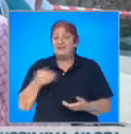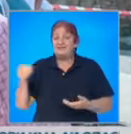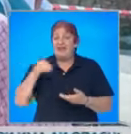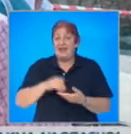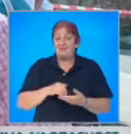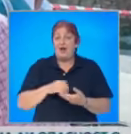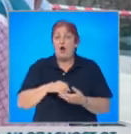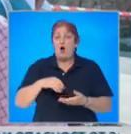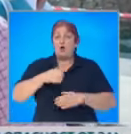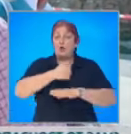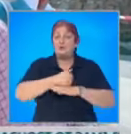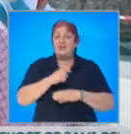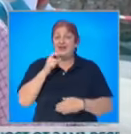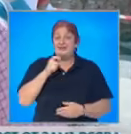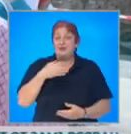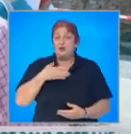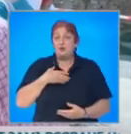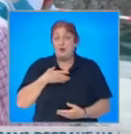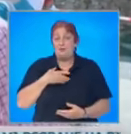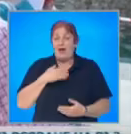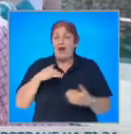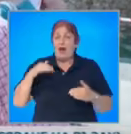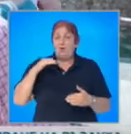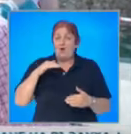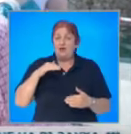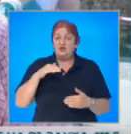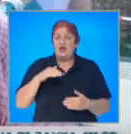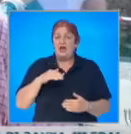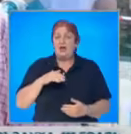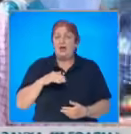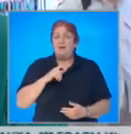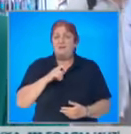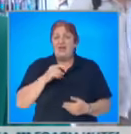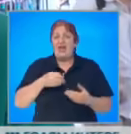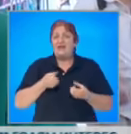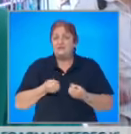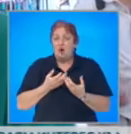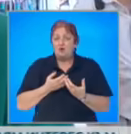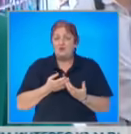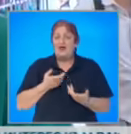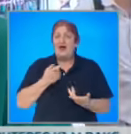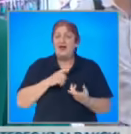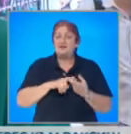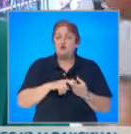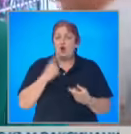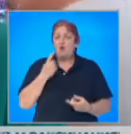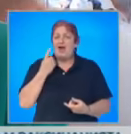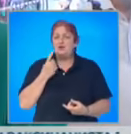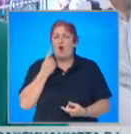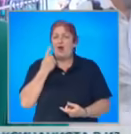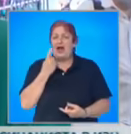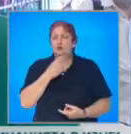от община Севлиево, където имаше в един медицински център, не е реализиран. Може би защото е еднократна